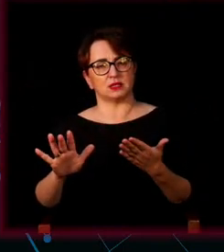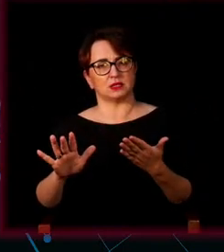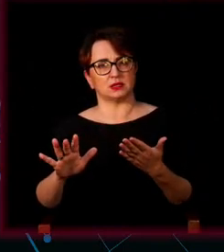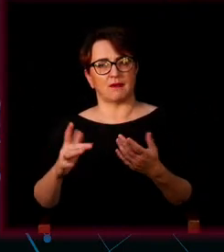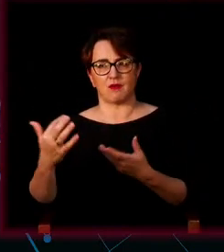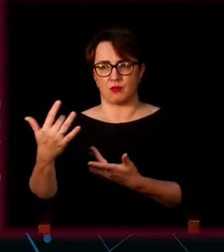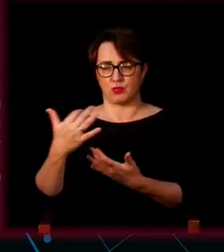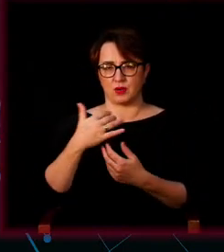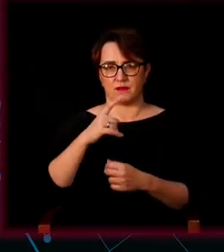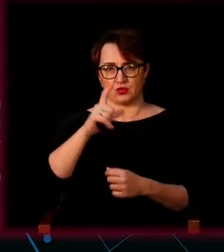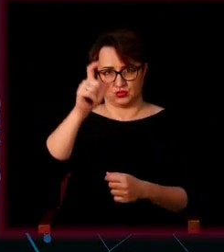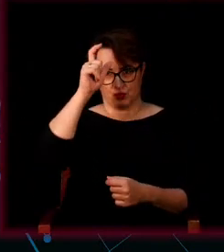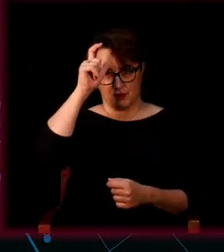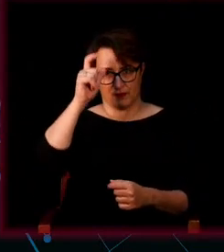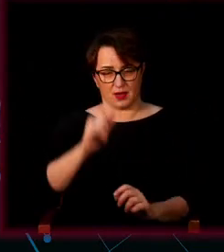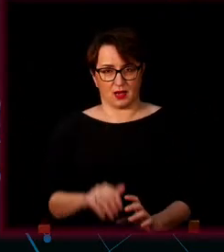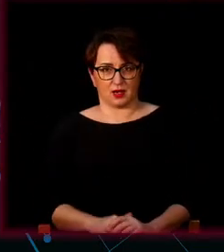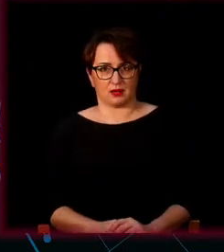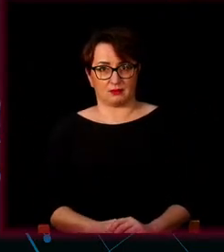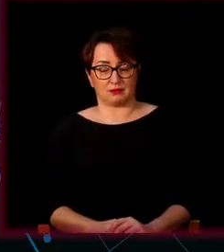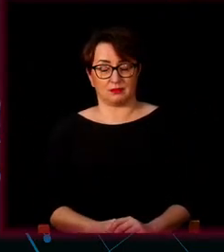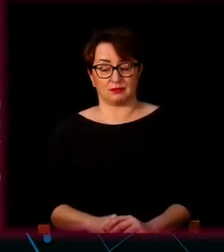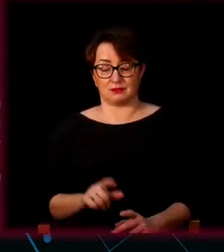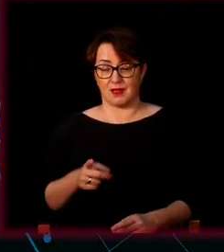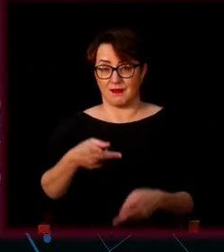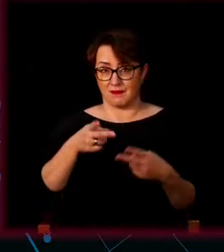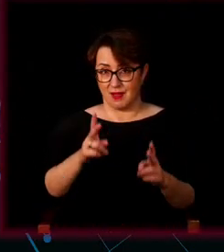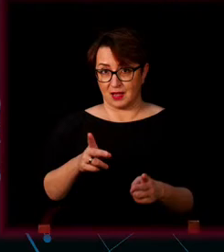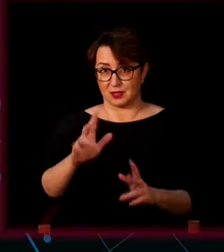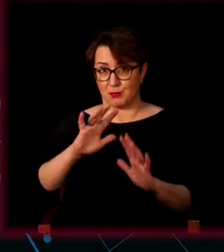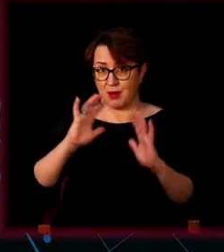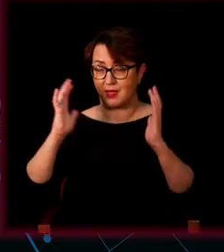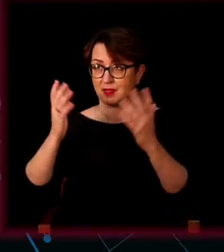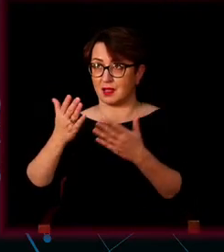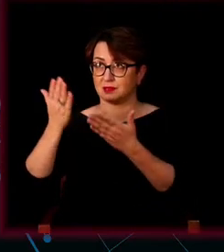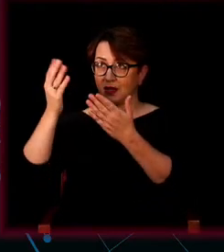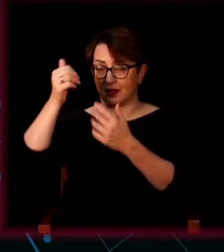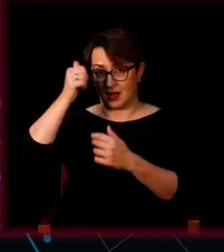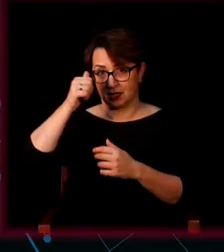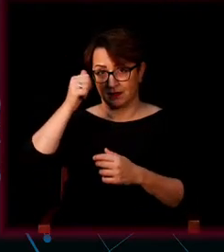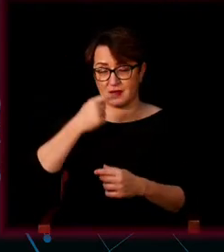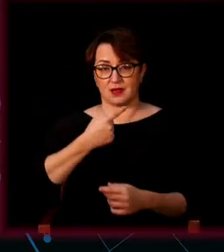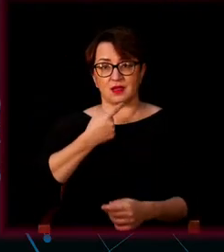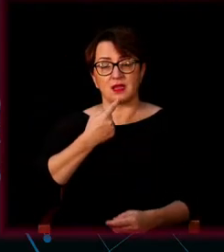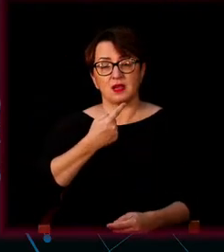od tego wpływu człowieka. I zresztą sam fakt, że ta planeta nazywa się w języku